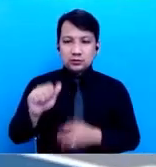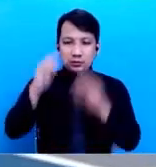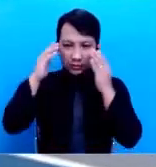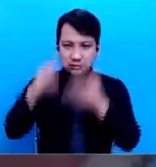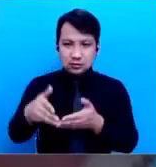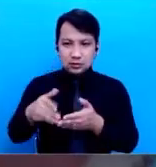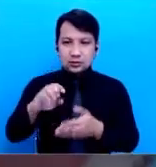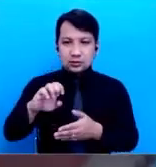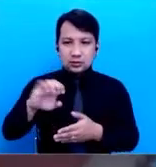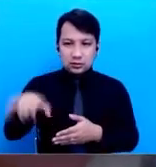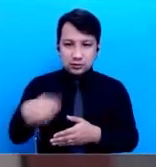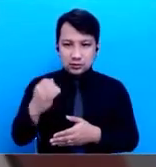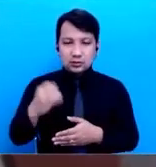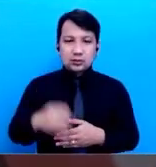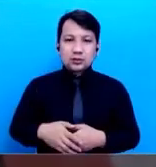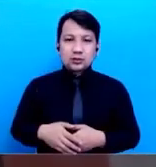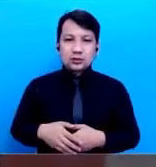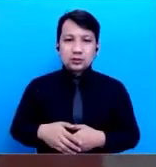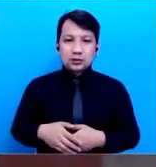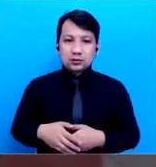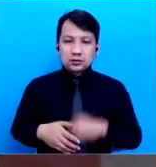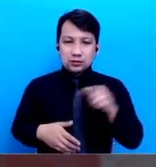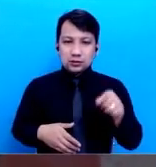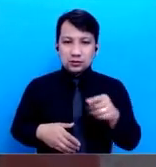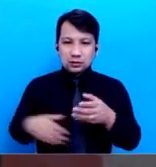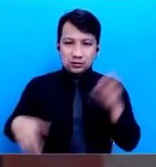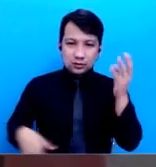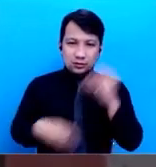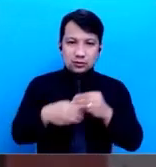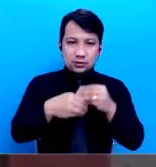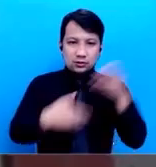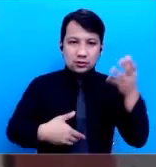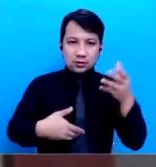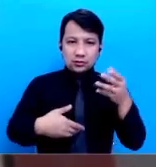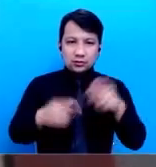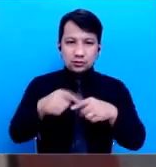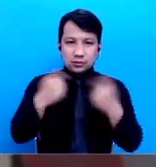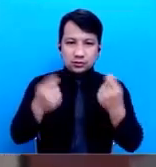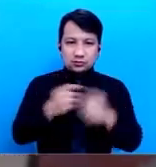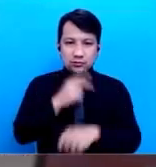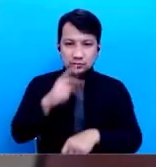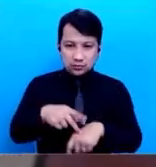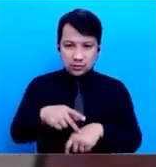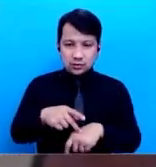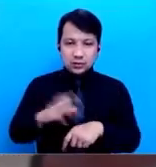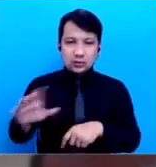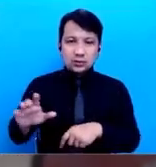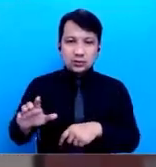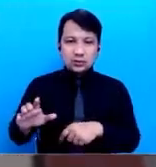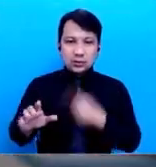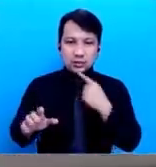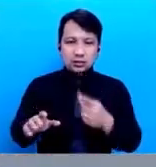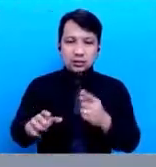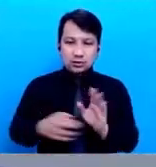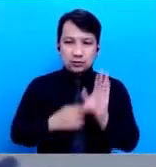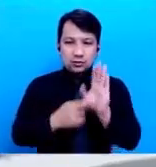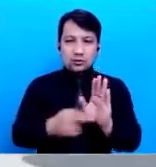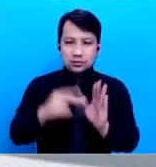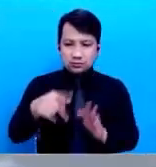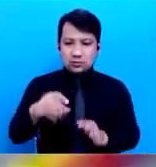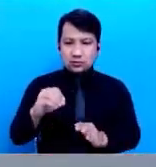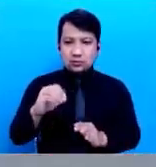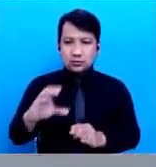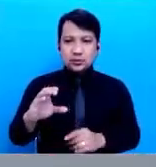EJ. Pasok si EJ sa SEA Games lineup ng Team Pilipinas matapos siyang i-endorso ng Philippine Olympic Committee sa kabila